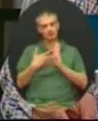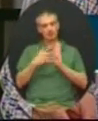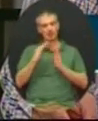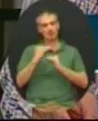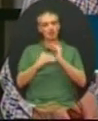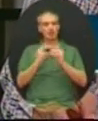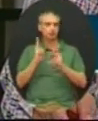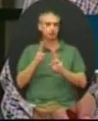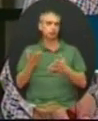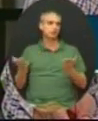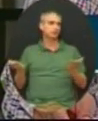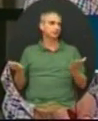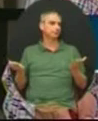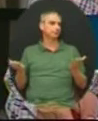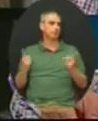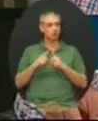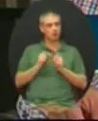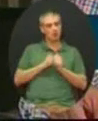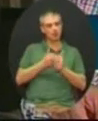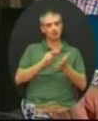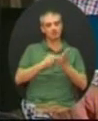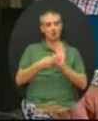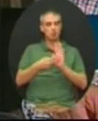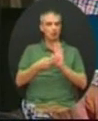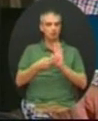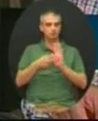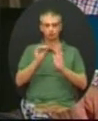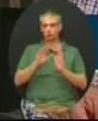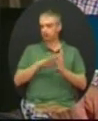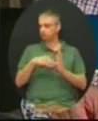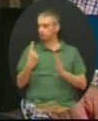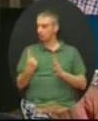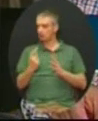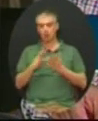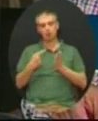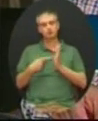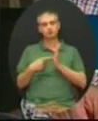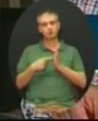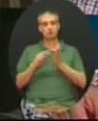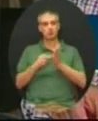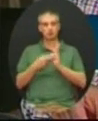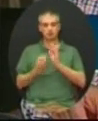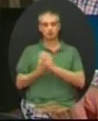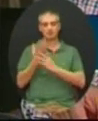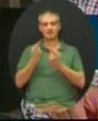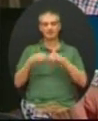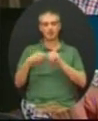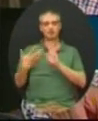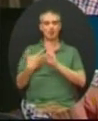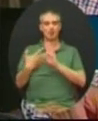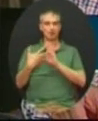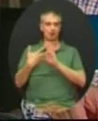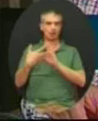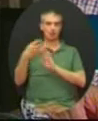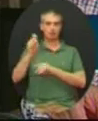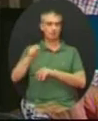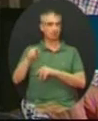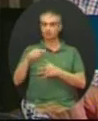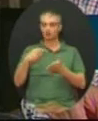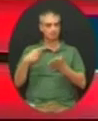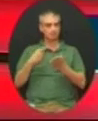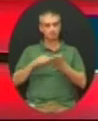בו משום רדיפה פוליטית, של צד אחד, או ממניעים פוליטיים, מקימים ועדת חקירה פרלמנטרית שהמטרה